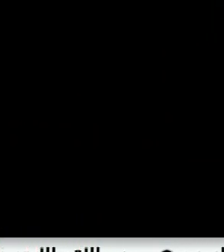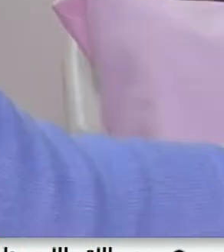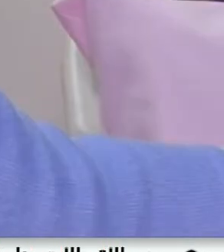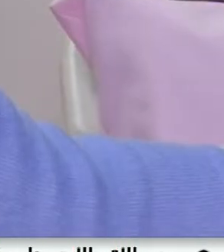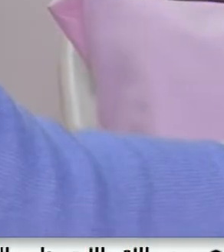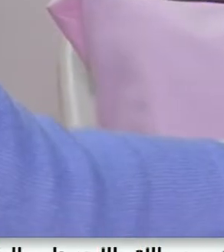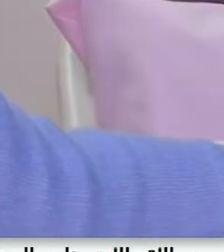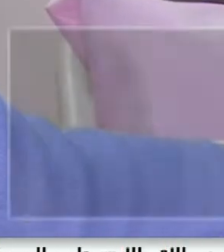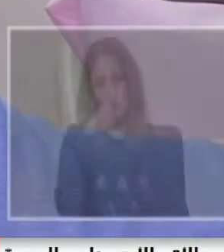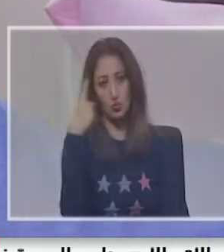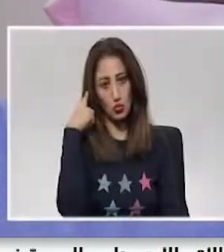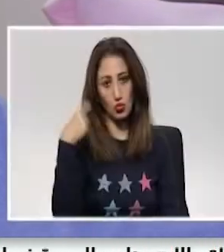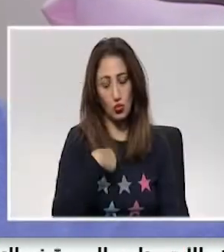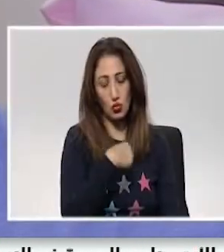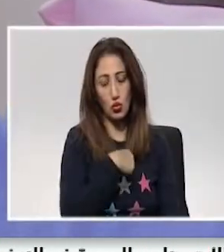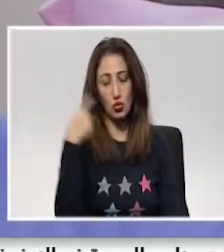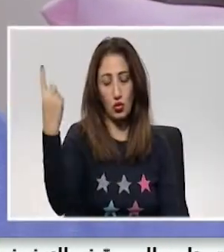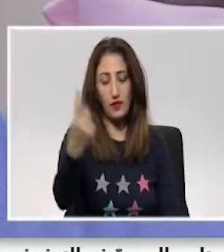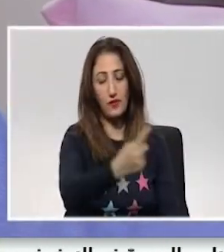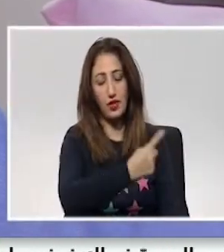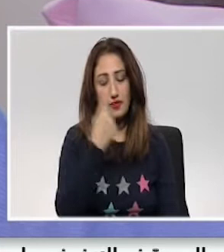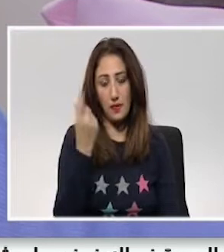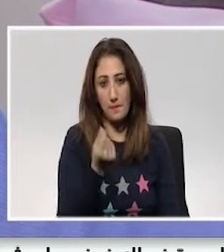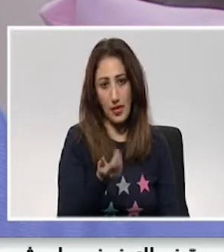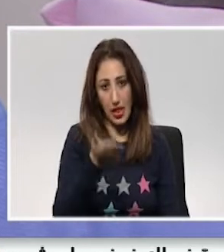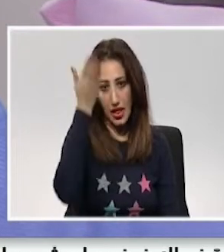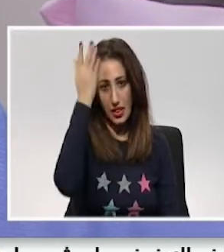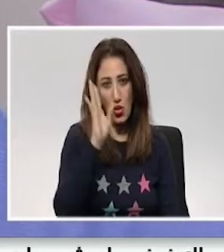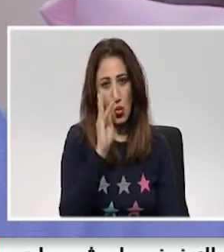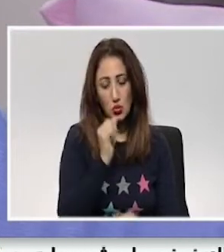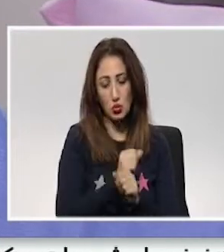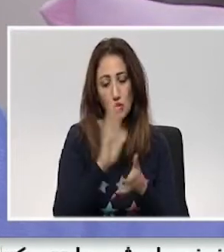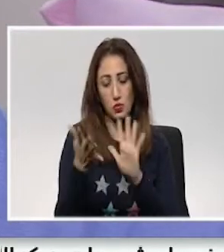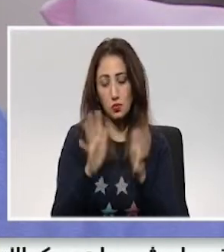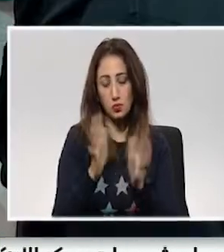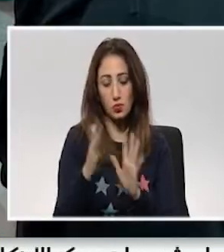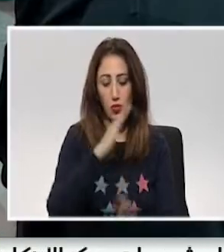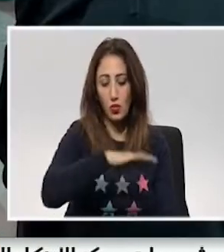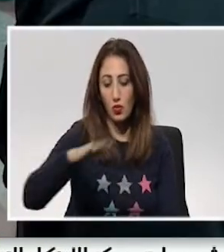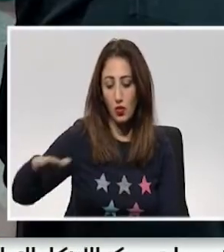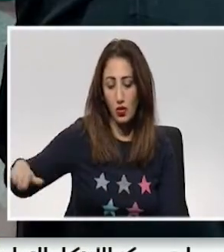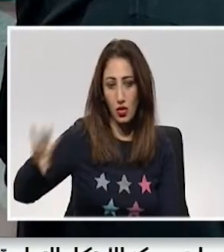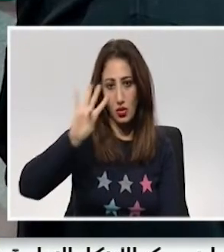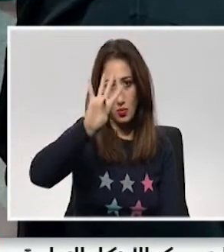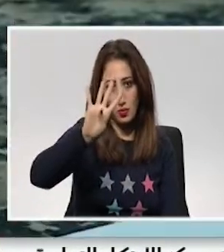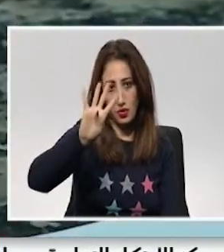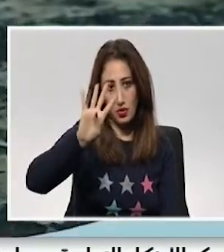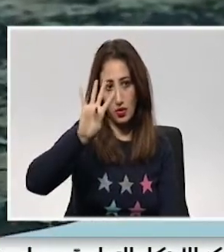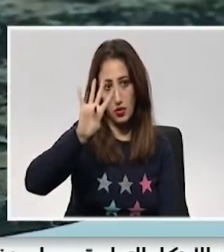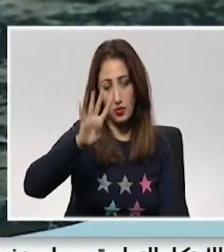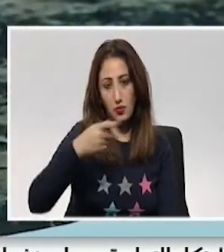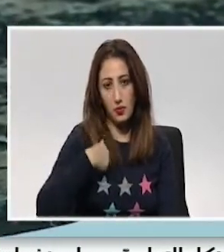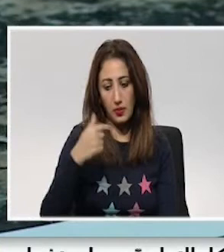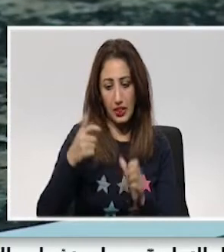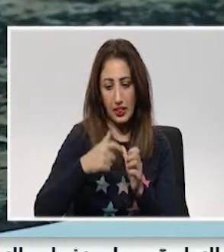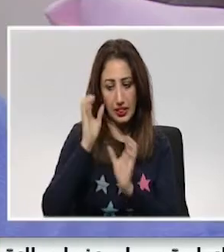دكاترة كتير وطبعا التكلفة غالية، وانا طبعا معيش عشان جوز ارزقي ومعي 4 عيال ومعيش صراحة ان انا اعمل